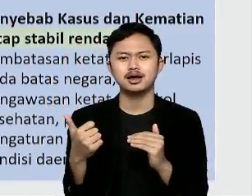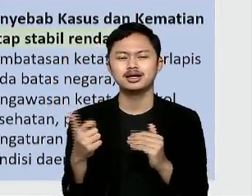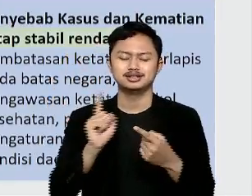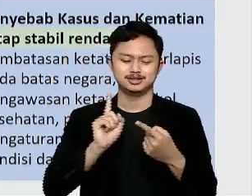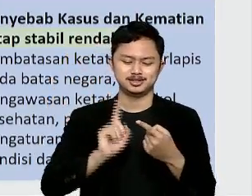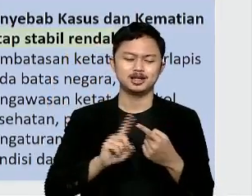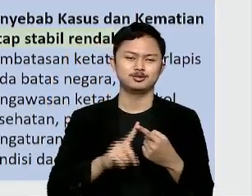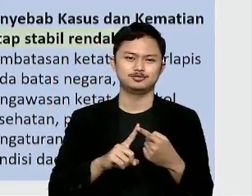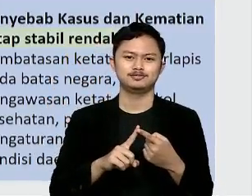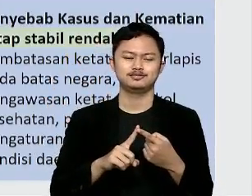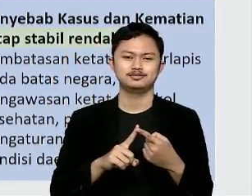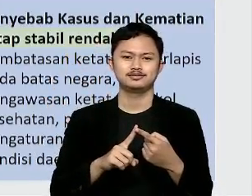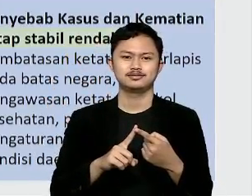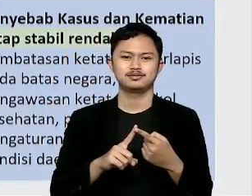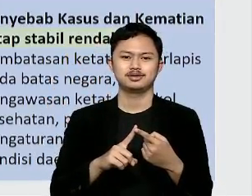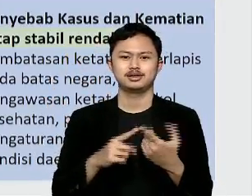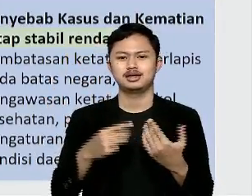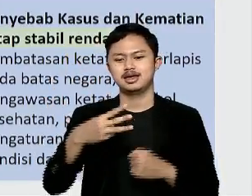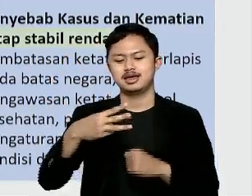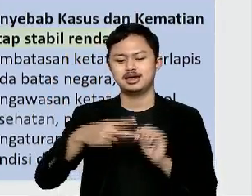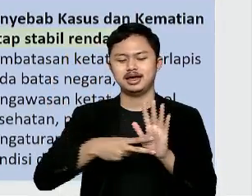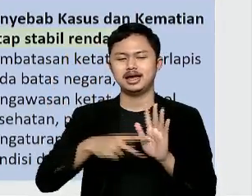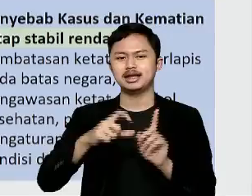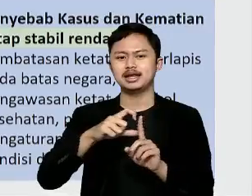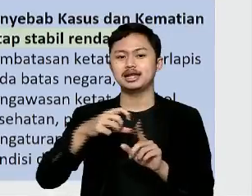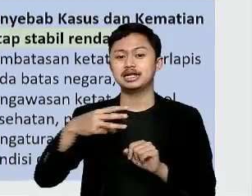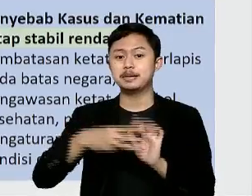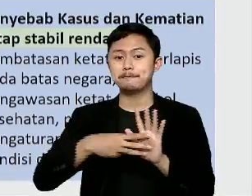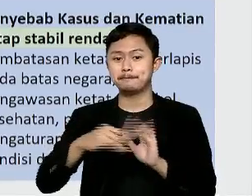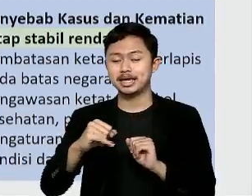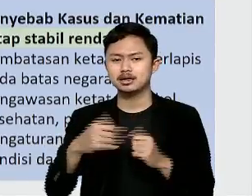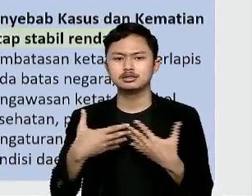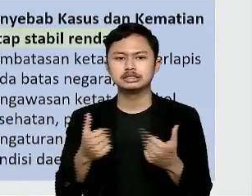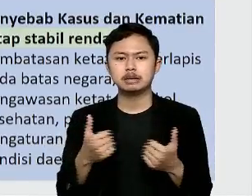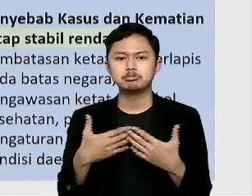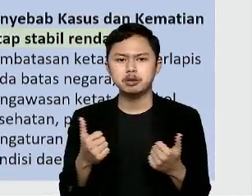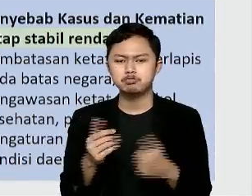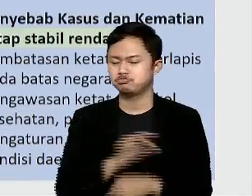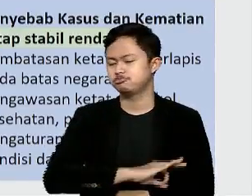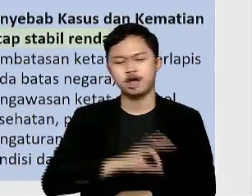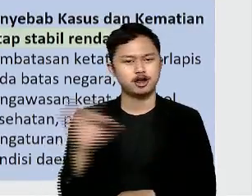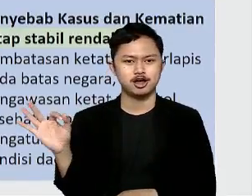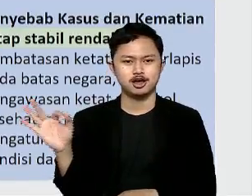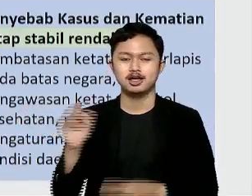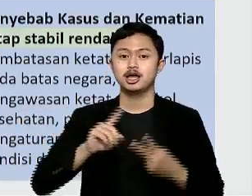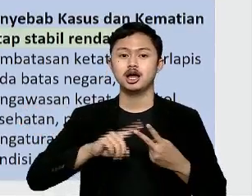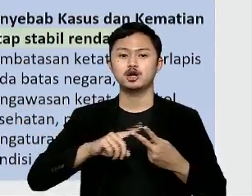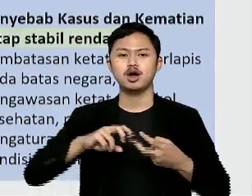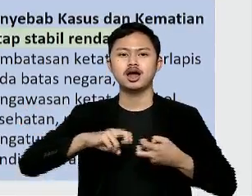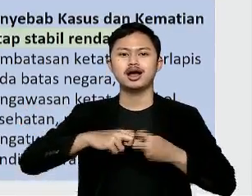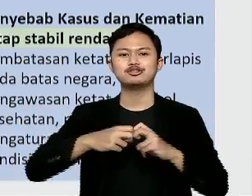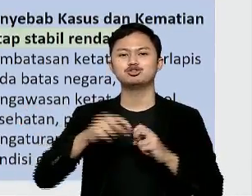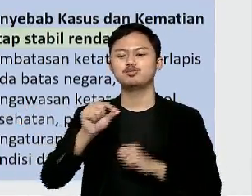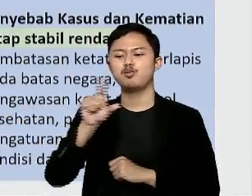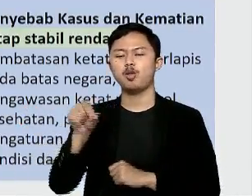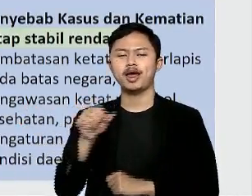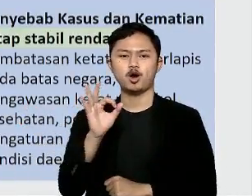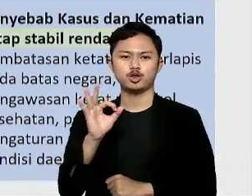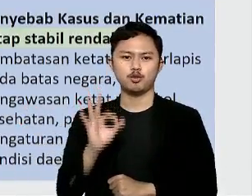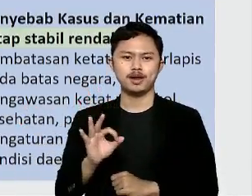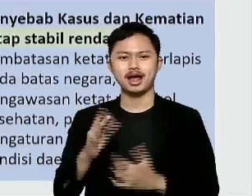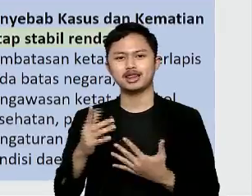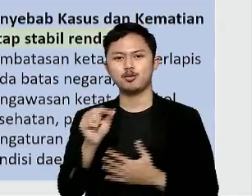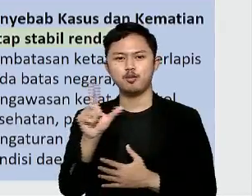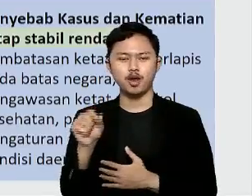karena persiapan menuju endemi yang tidak dilakukan dengan baik. Penurunan kasus yang sempat terjadi di bulan Oktober dan